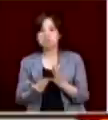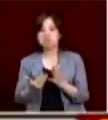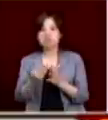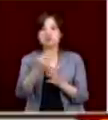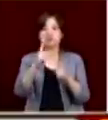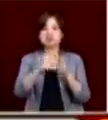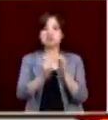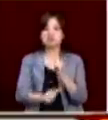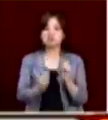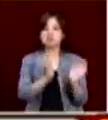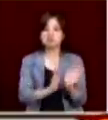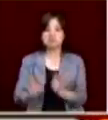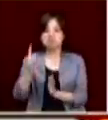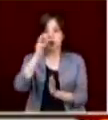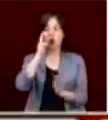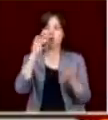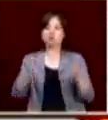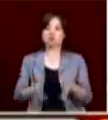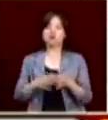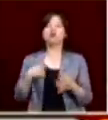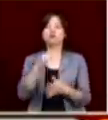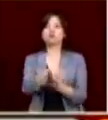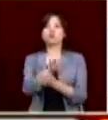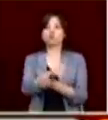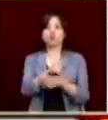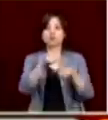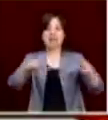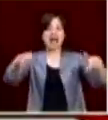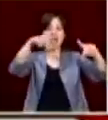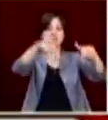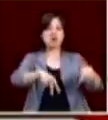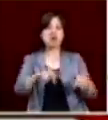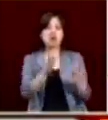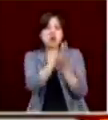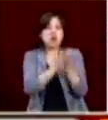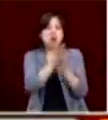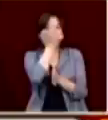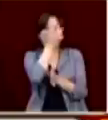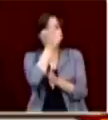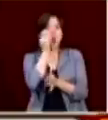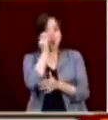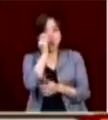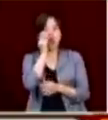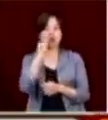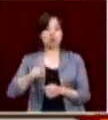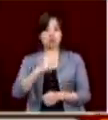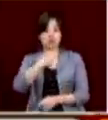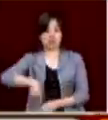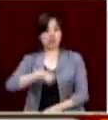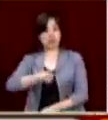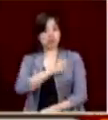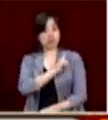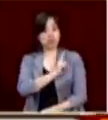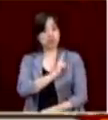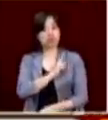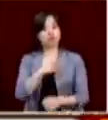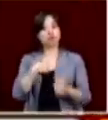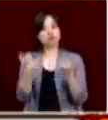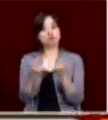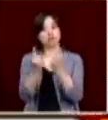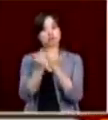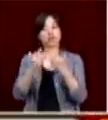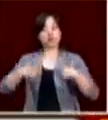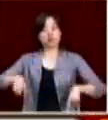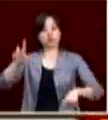哲学真重要。啊，我真同意讲吼，大位不可求。我个人呢，譬如我个人啊，伫台北做了